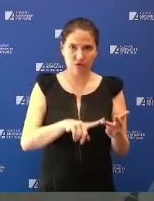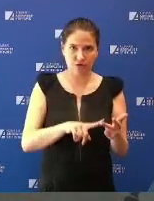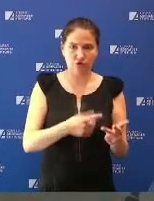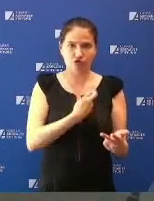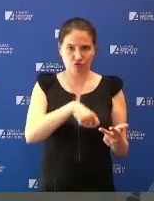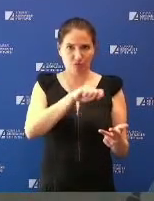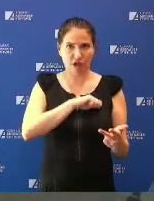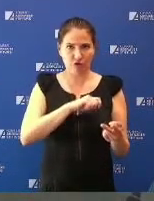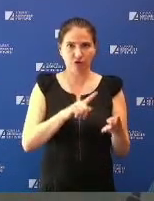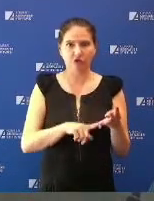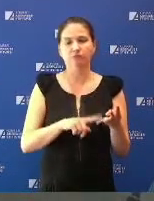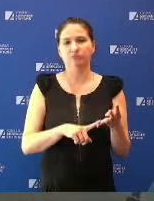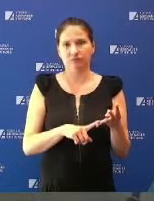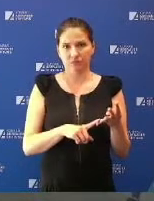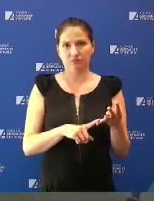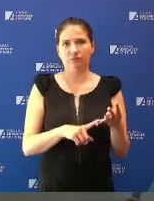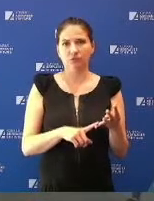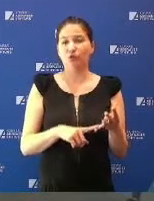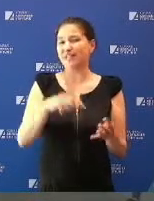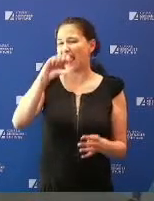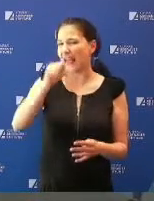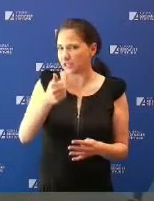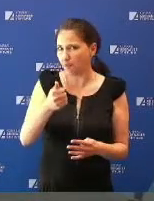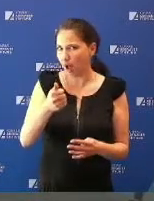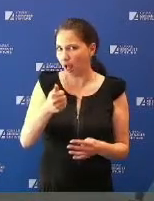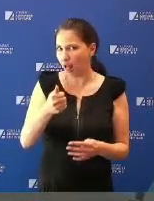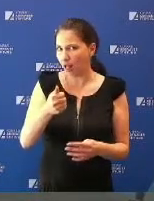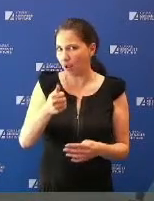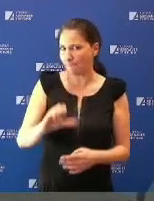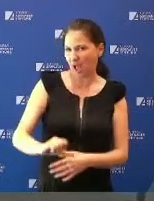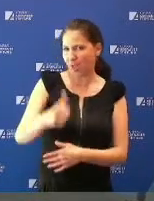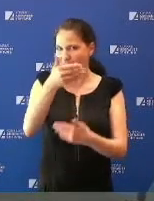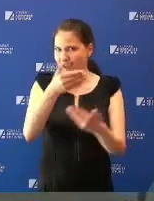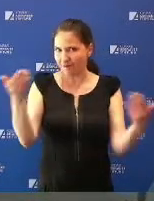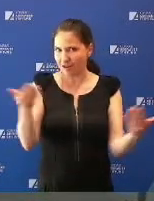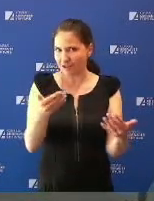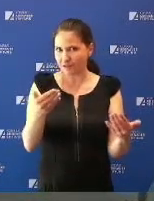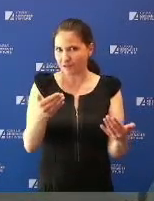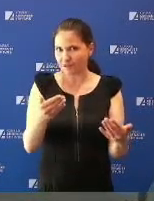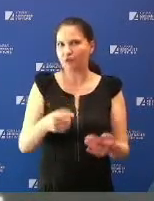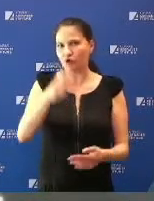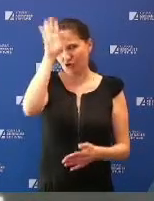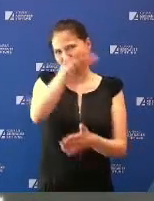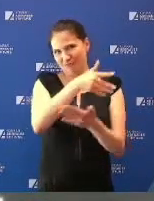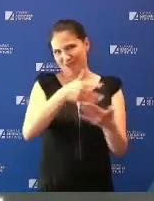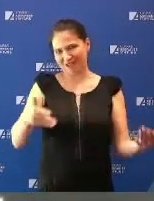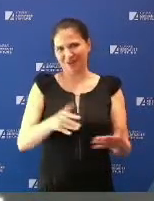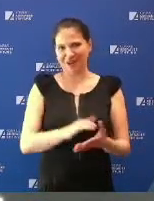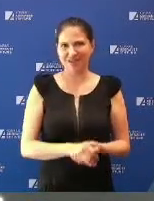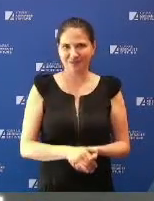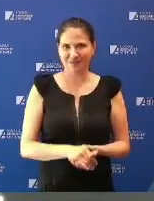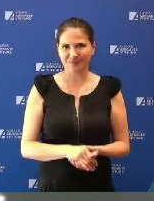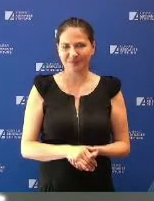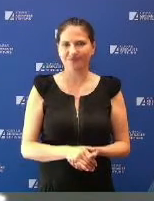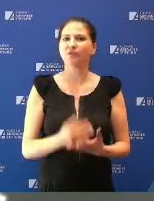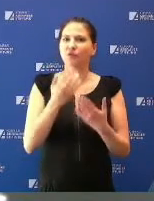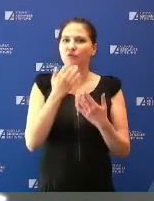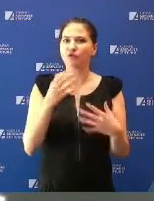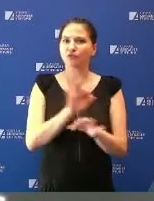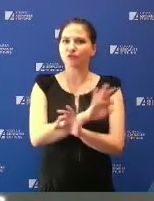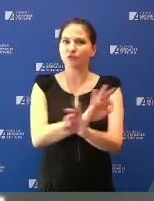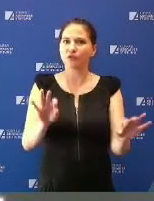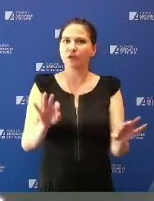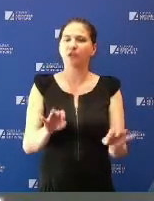ins Spanische und erstmals auch in die Gebärdensprache. Ich wünsche Ihnen eine gute,